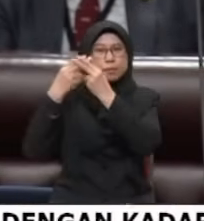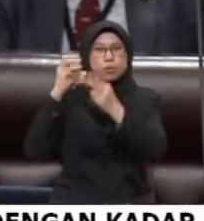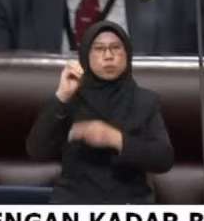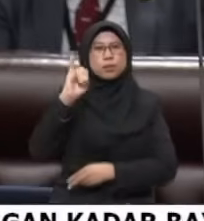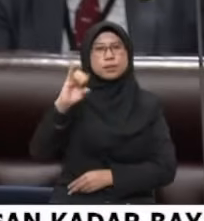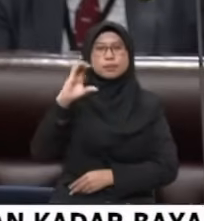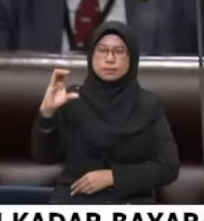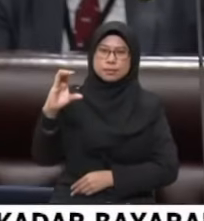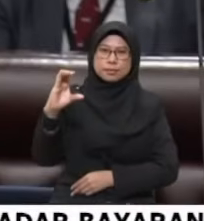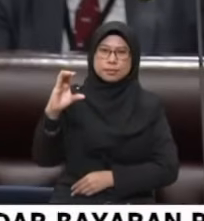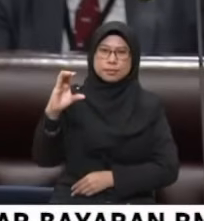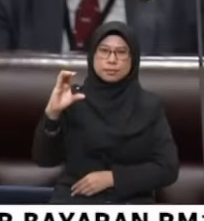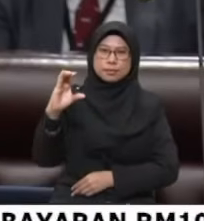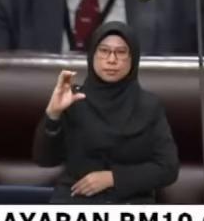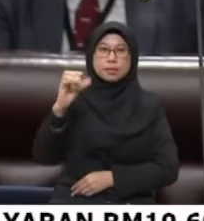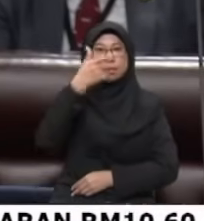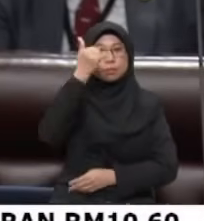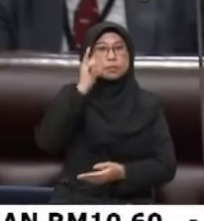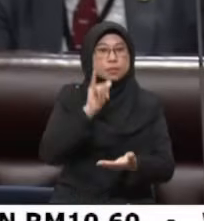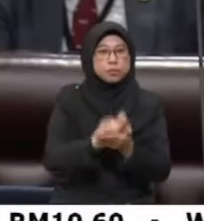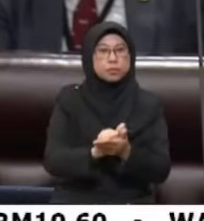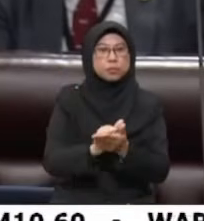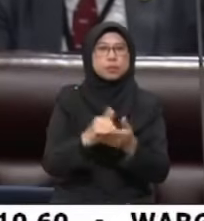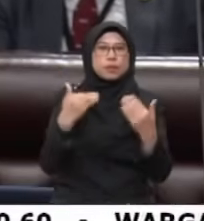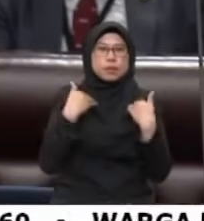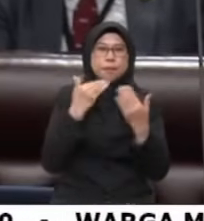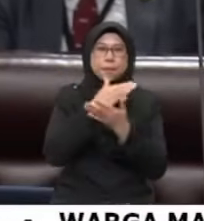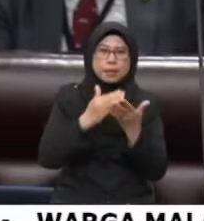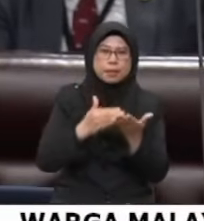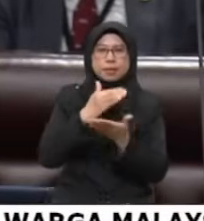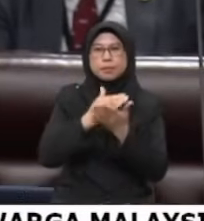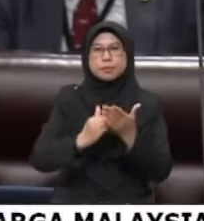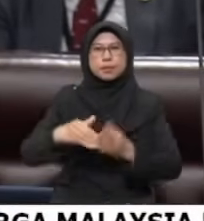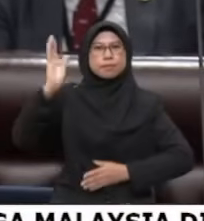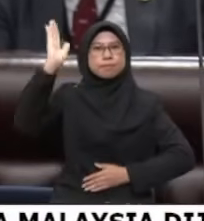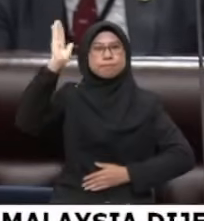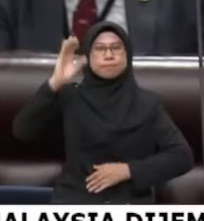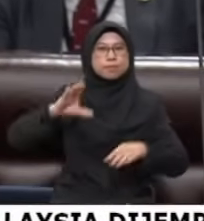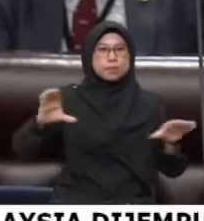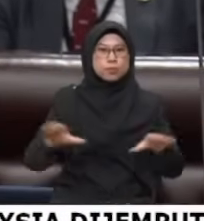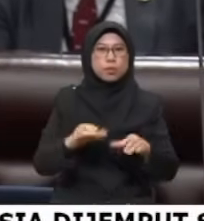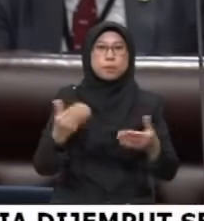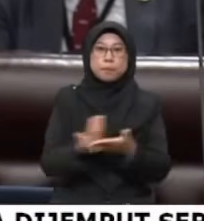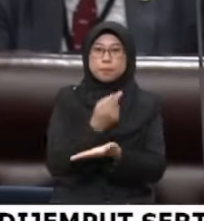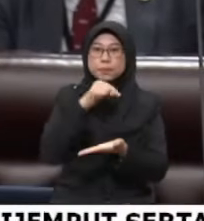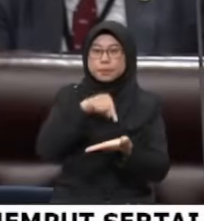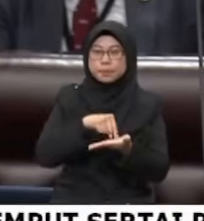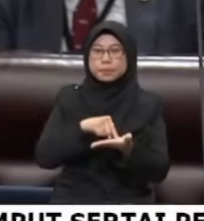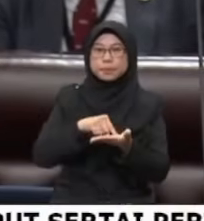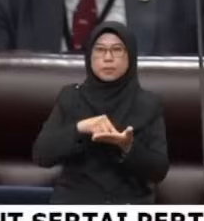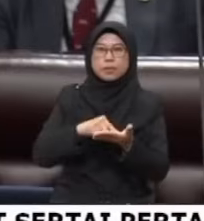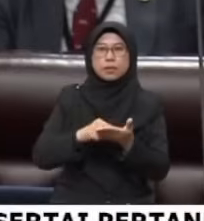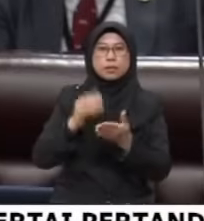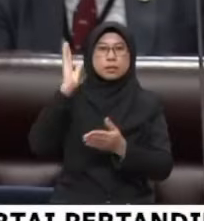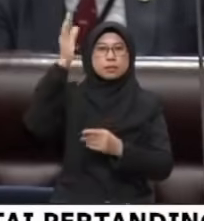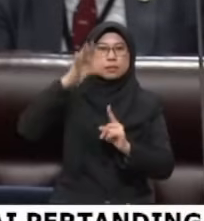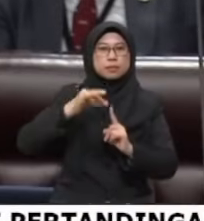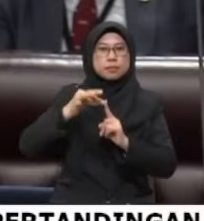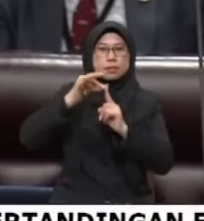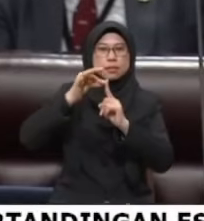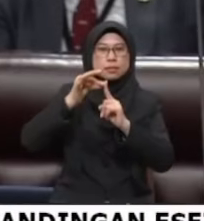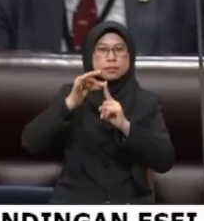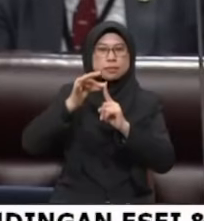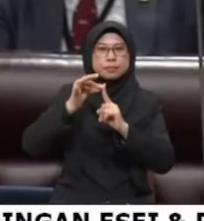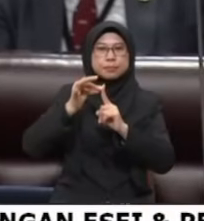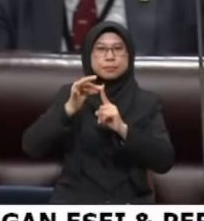oic Dan itu sebabnya beberapa sidang khas telah pun dilakukan dan baru-baru ini sidang khas kemuncak